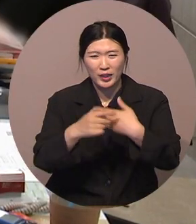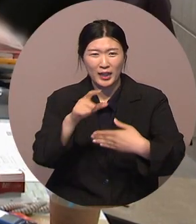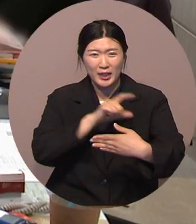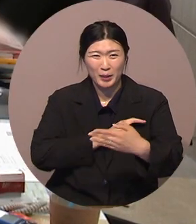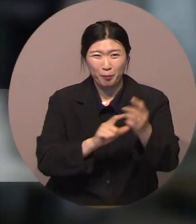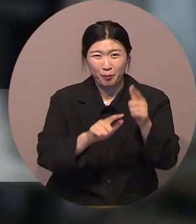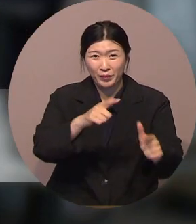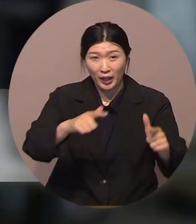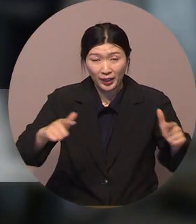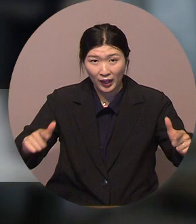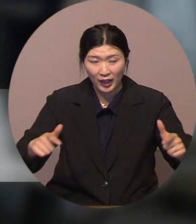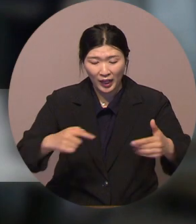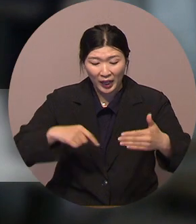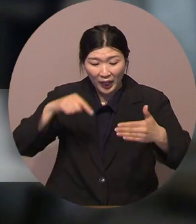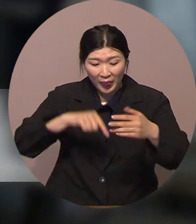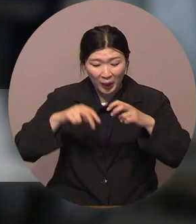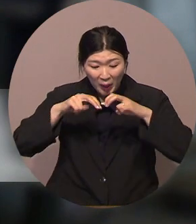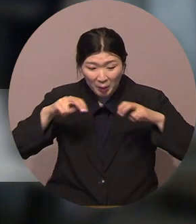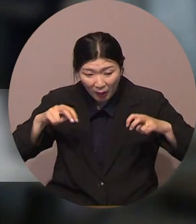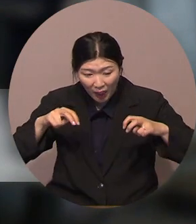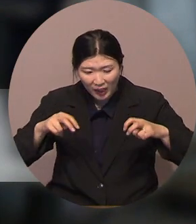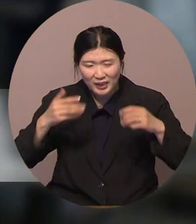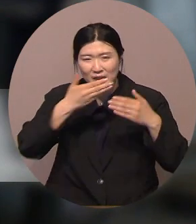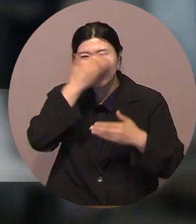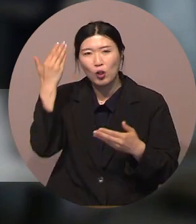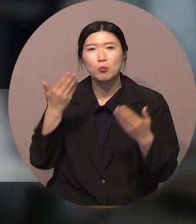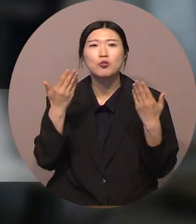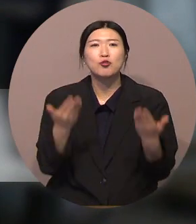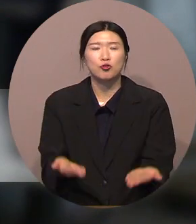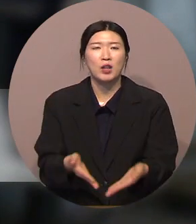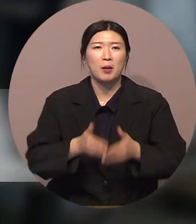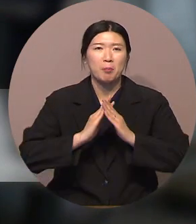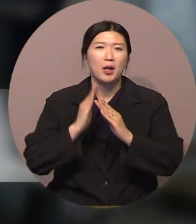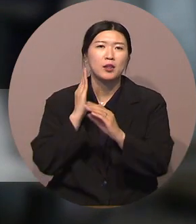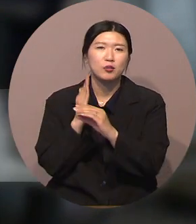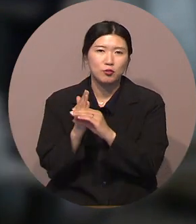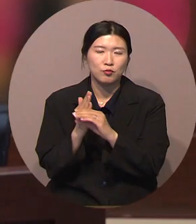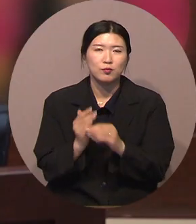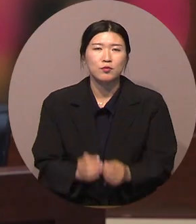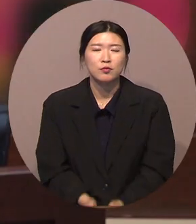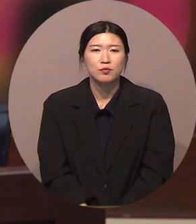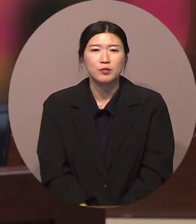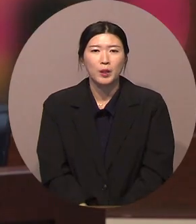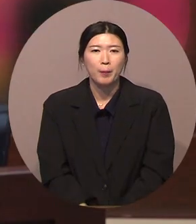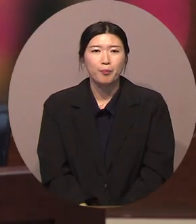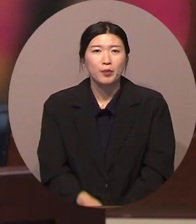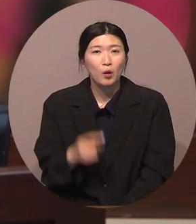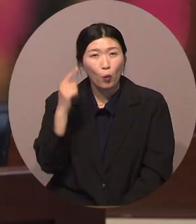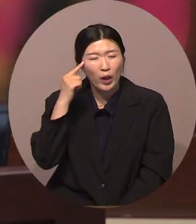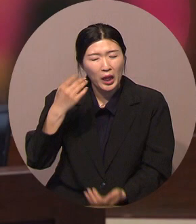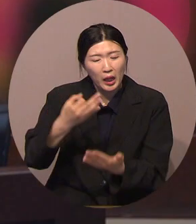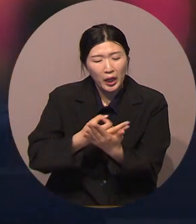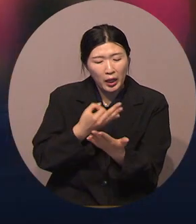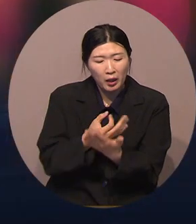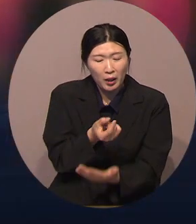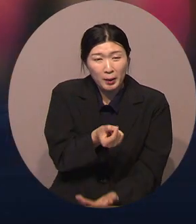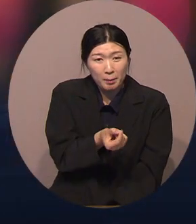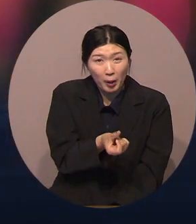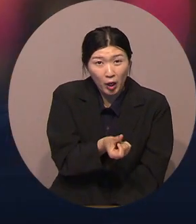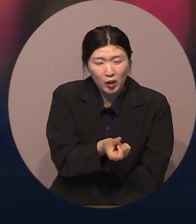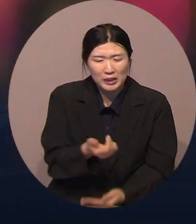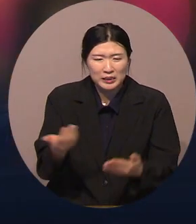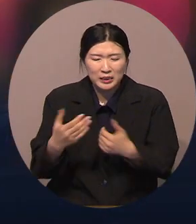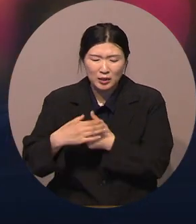다르지만 젊은 공무원들을 대상으로 한 특별 휴가 도입이 다르고 있습니다 낮은 급여 보수에 비해